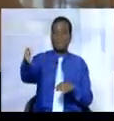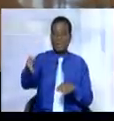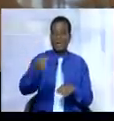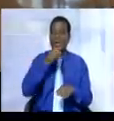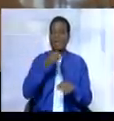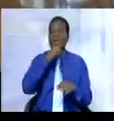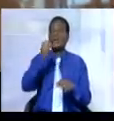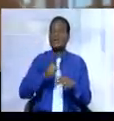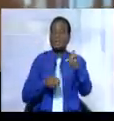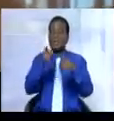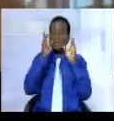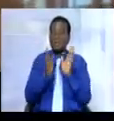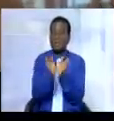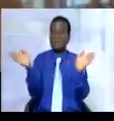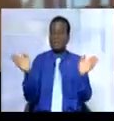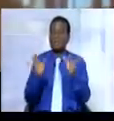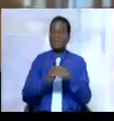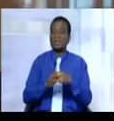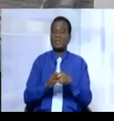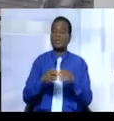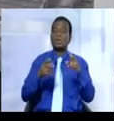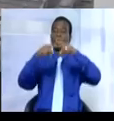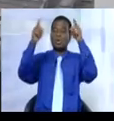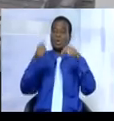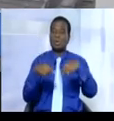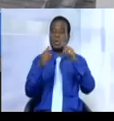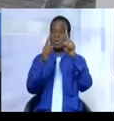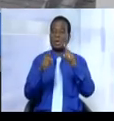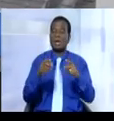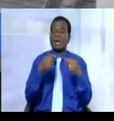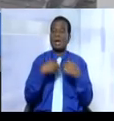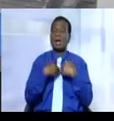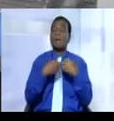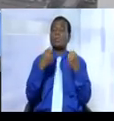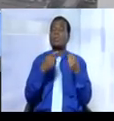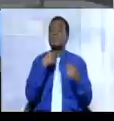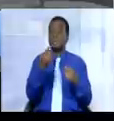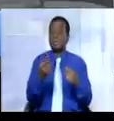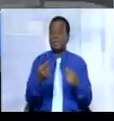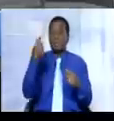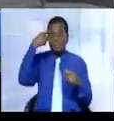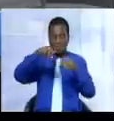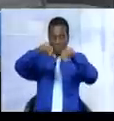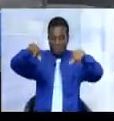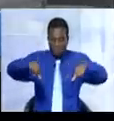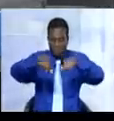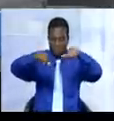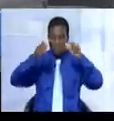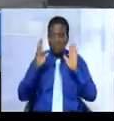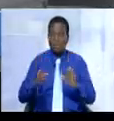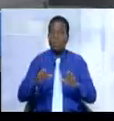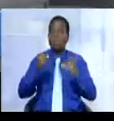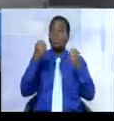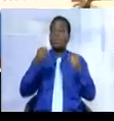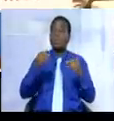ancien directeur général de l'UNESCO, n'en dit pas moins de Félix Houphouët-Boigny. Mais pour les chercheurs, plusieurs doctrines auront influencé